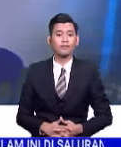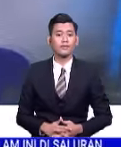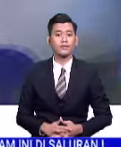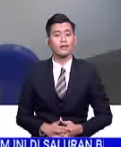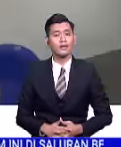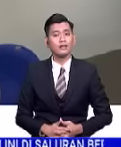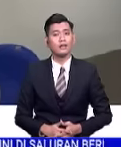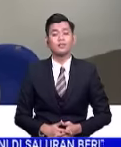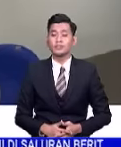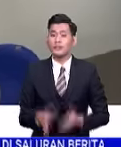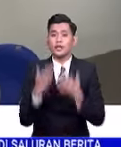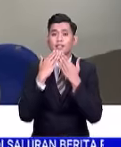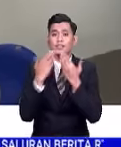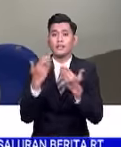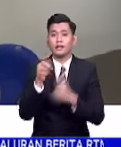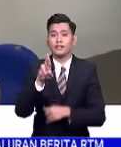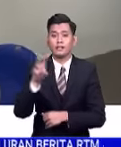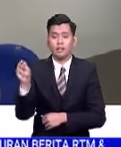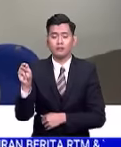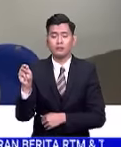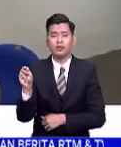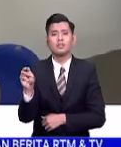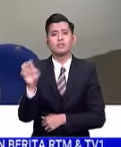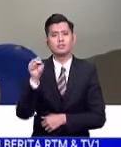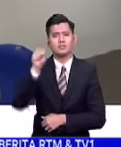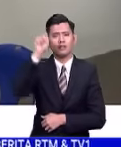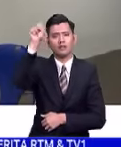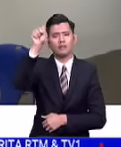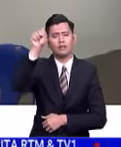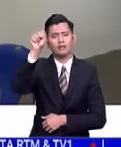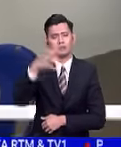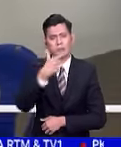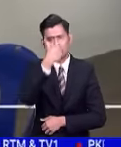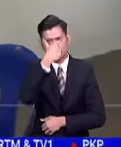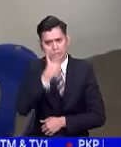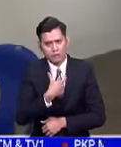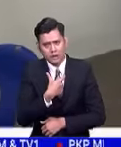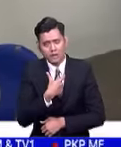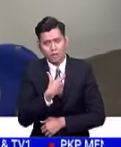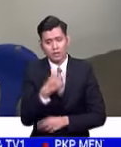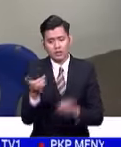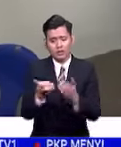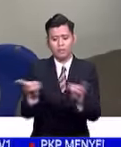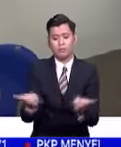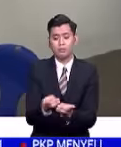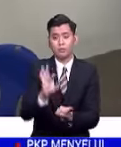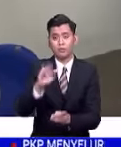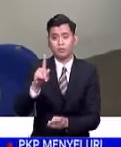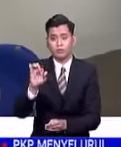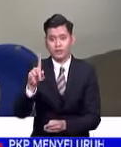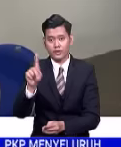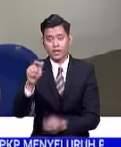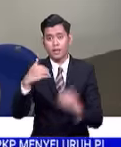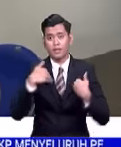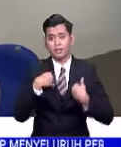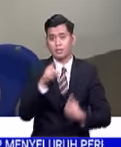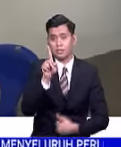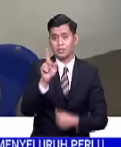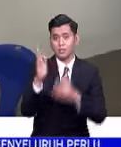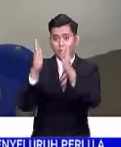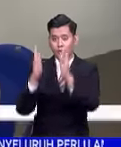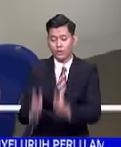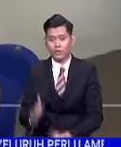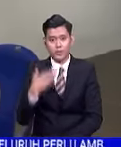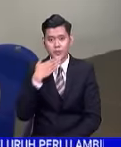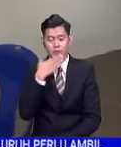Baik Hazel dan Faris, negeri Sabah berduka cita, banjir Sabah di daerah Beaufort meragut nyawa seorang pemuda